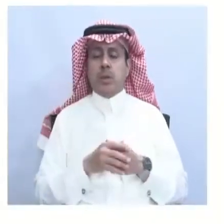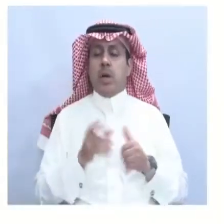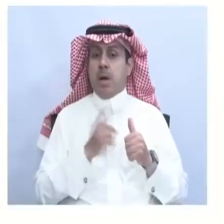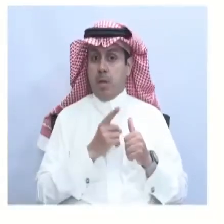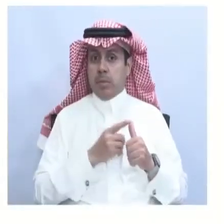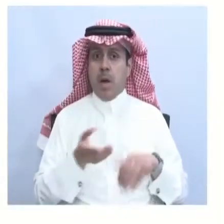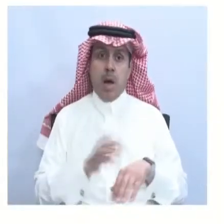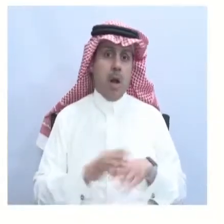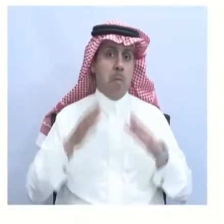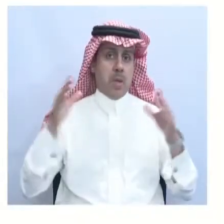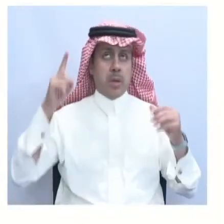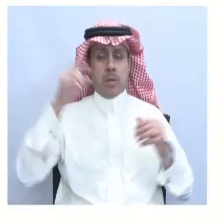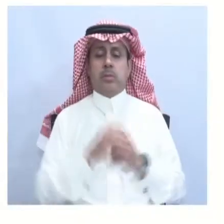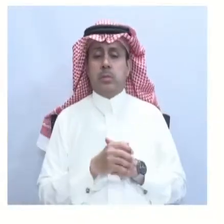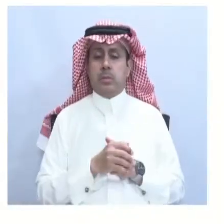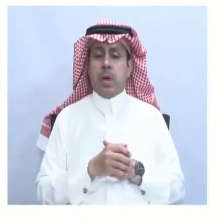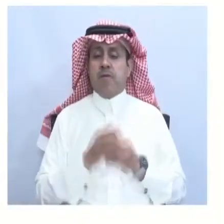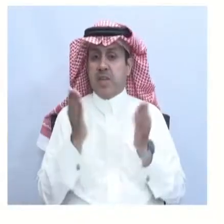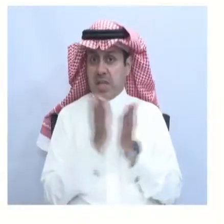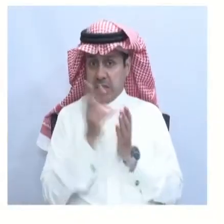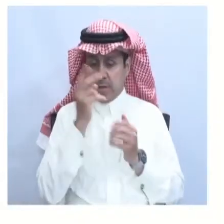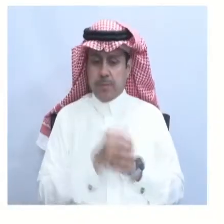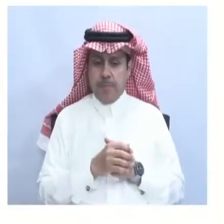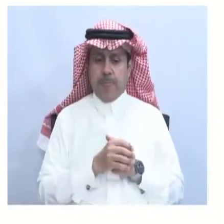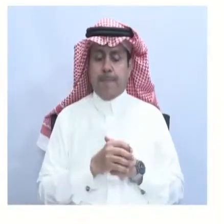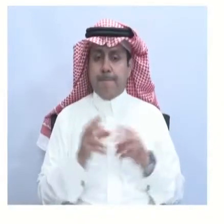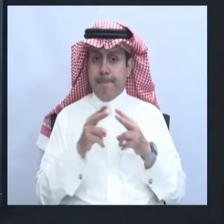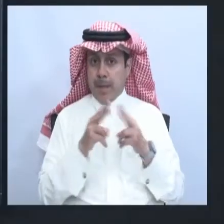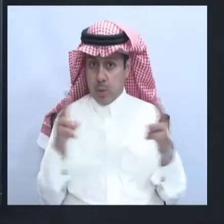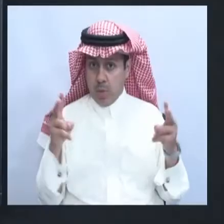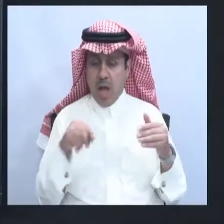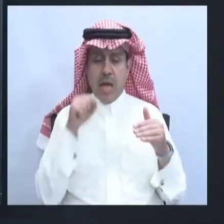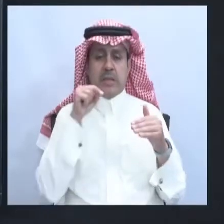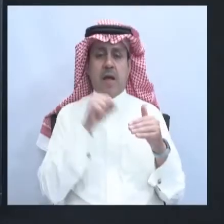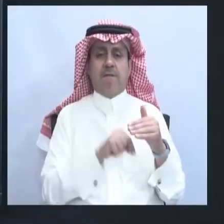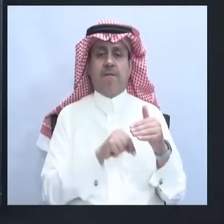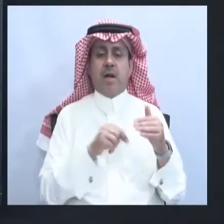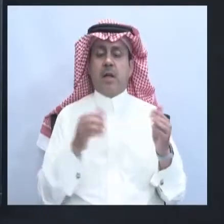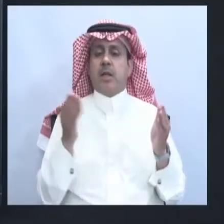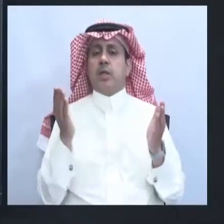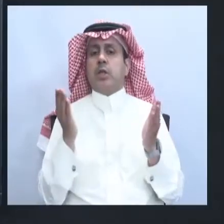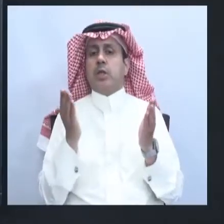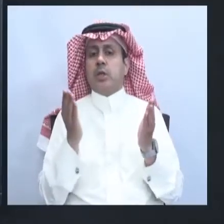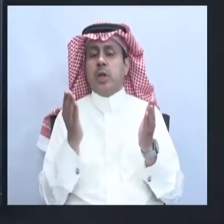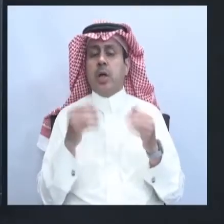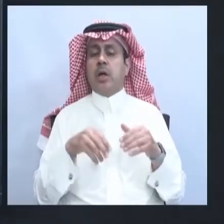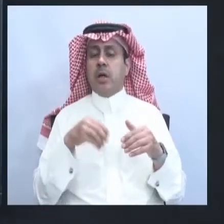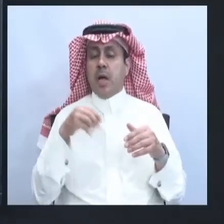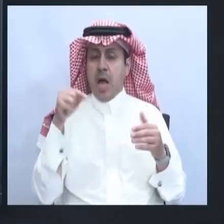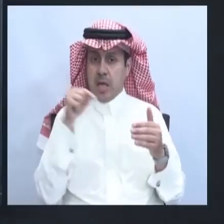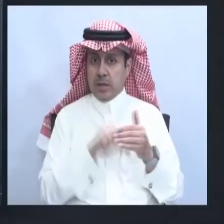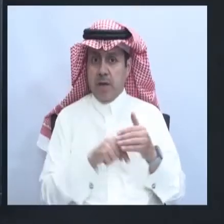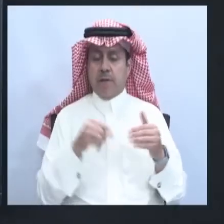مع الدرسين اللذين معنا وناتي على ابرز واهم الاهداف المرسومه